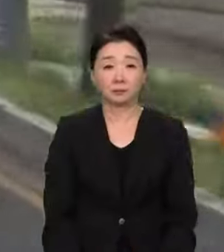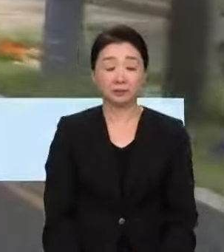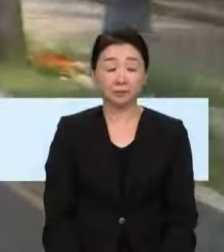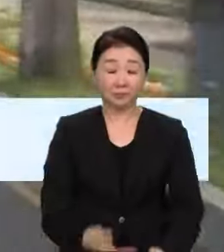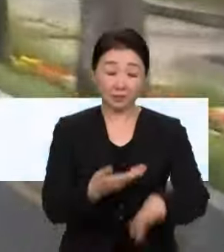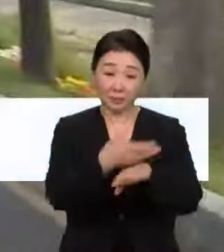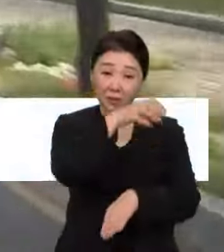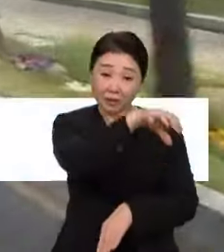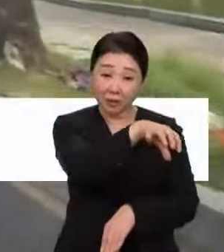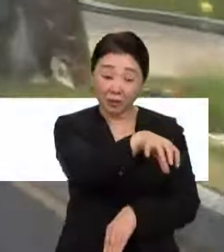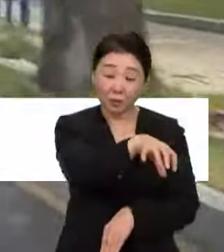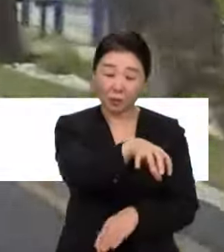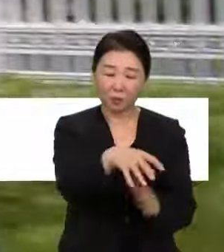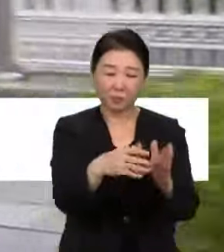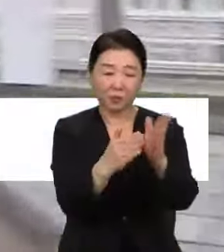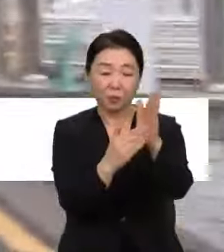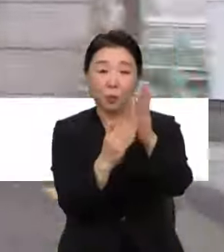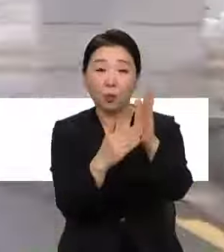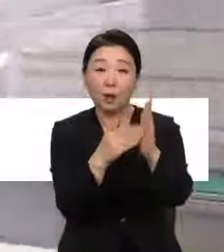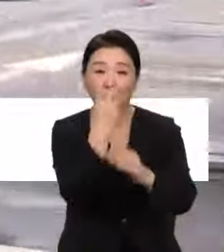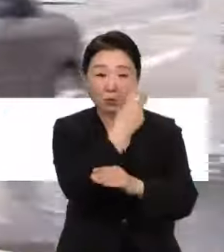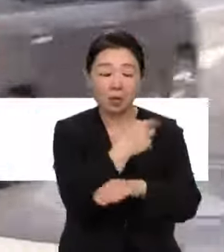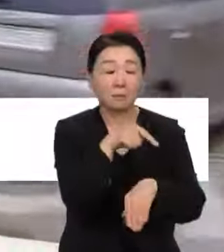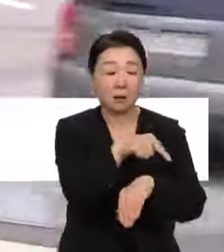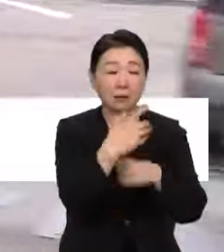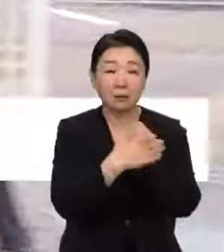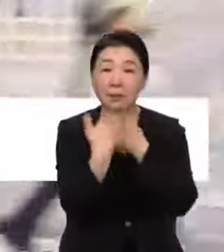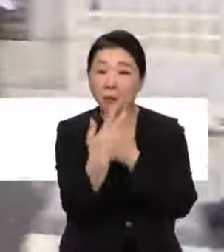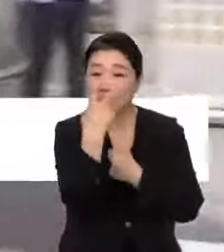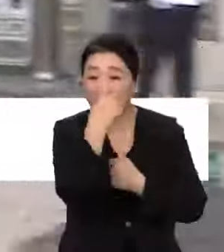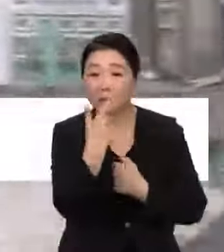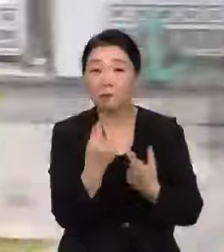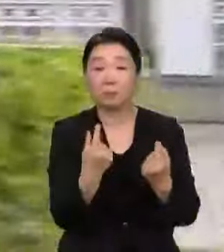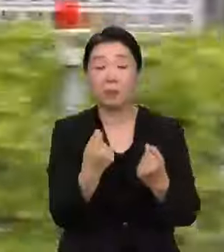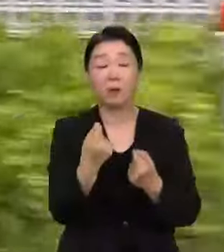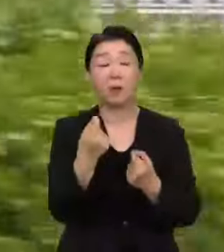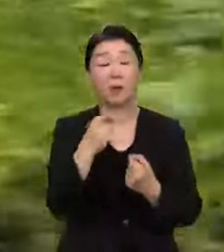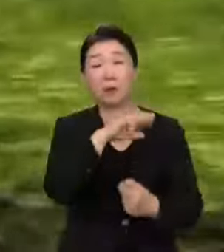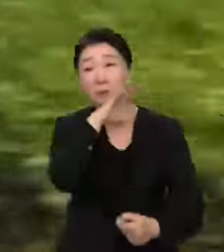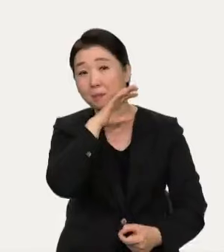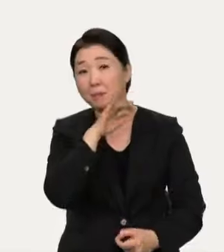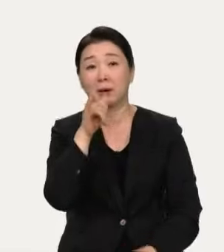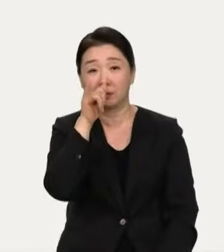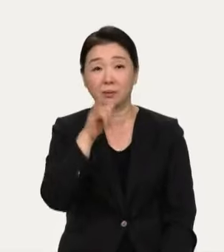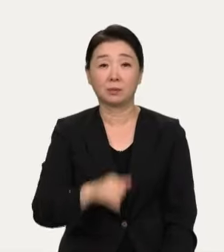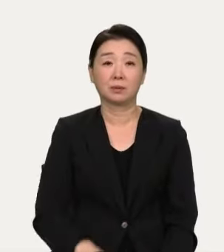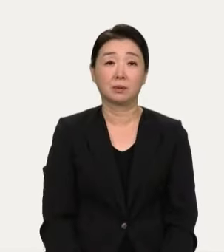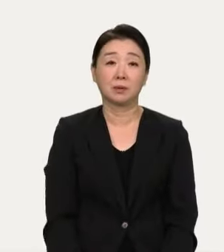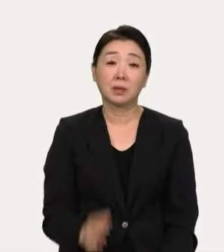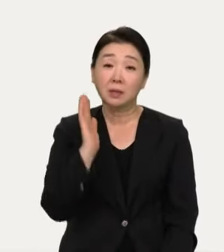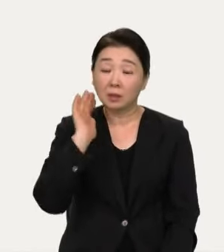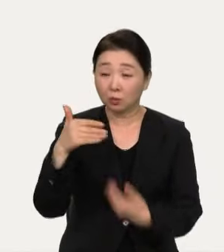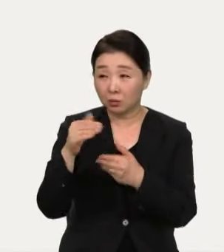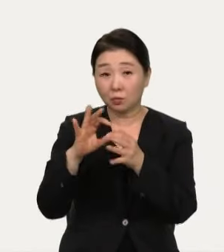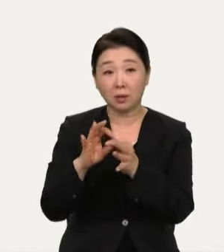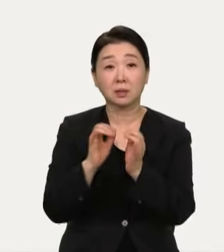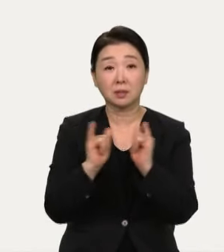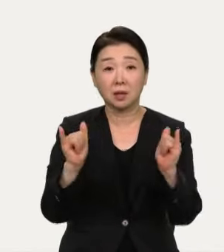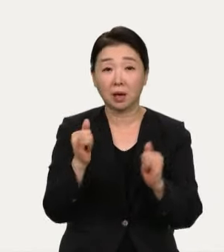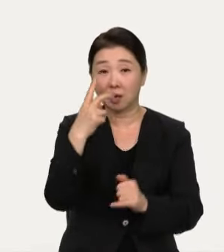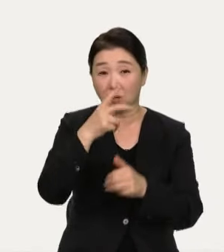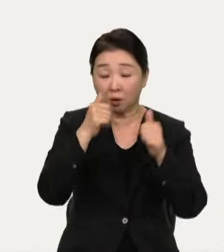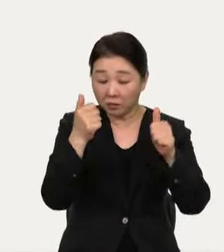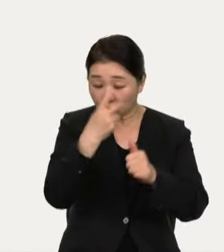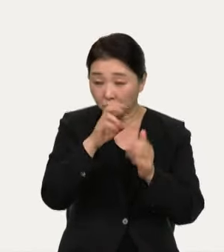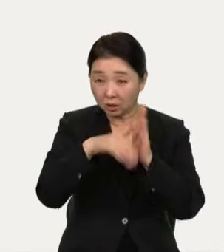장소에서 비공개로 조사가 이루어진 것이 특해 조사란 지적엔 즉각 반박했습니다 대통령 시관계자는 검찰